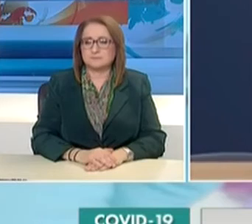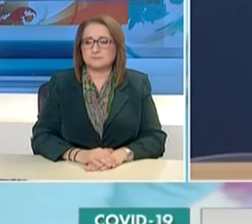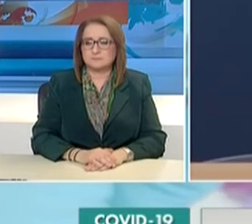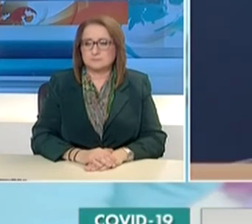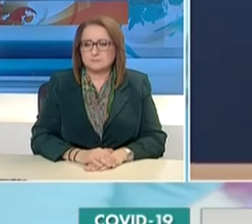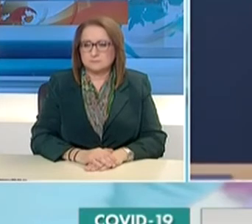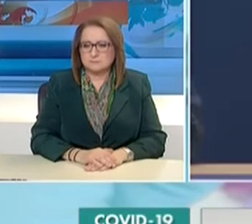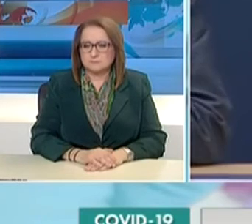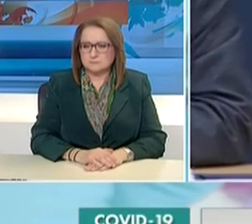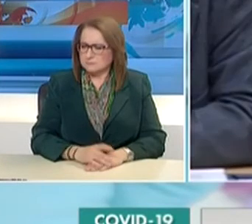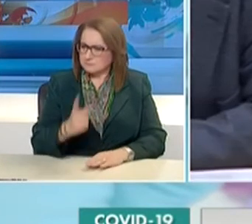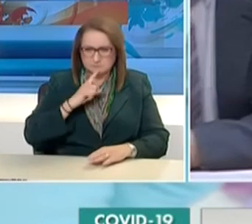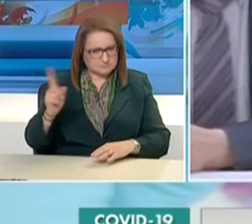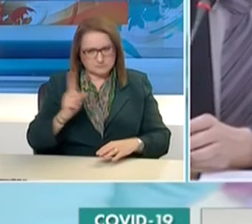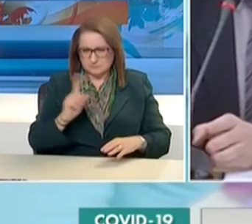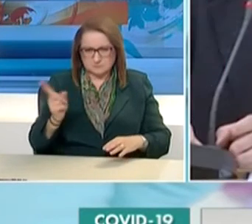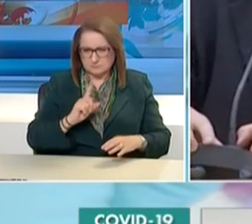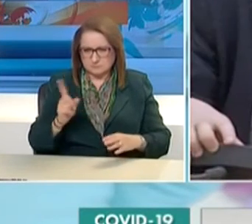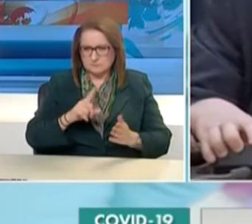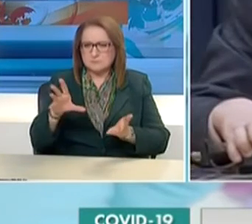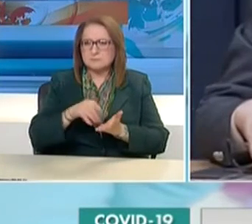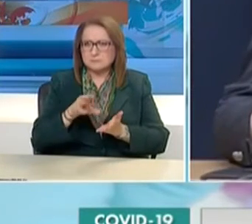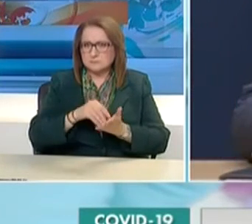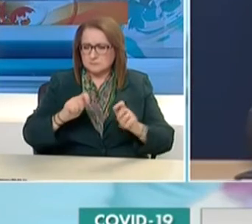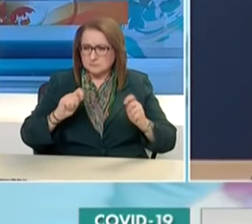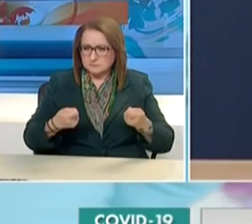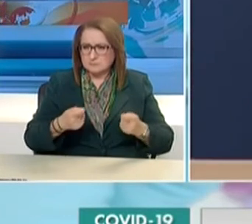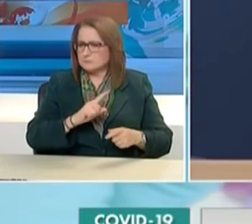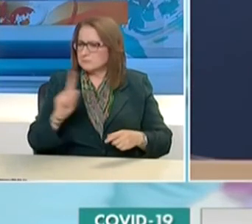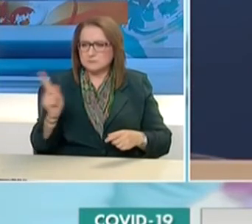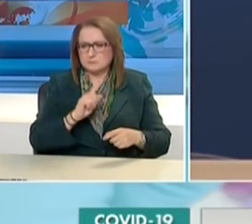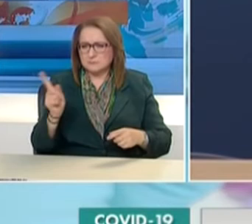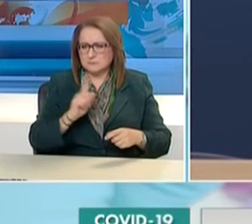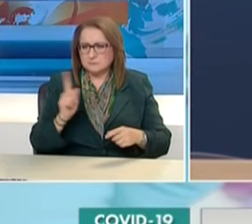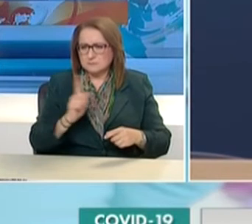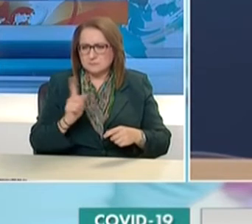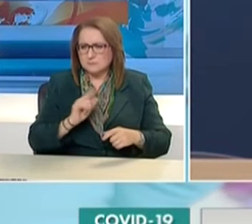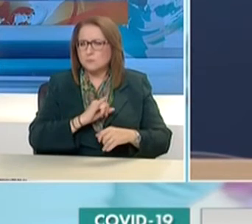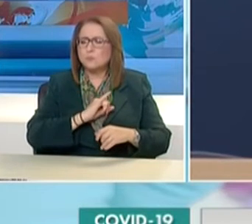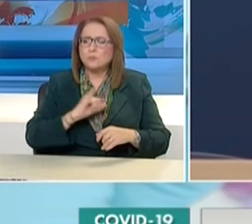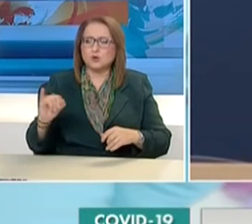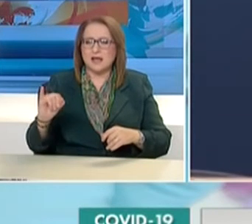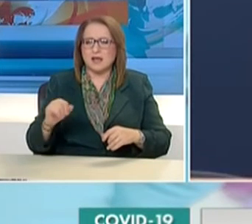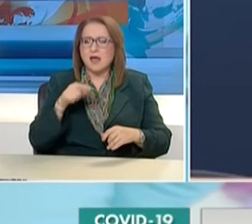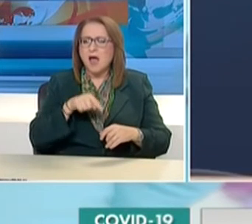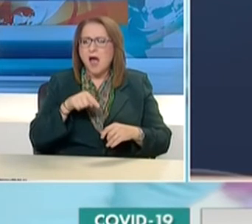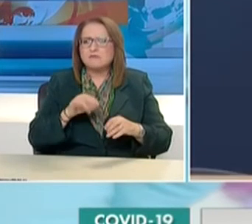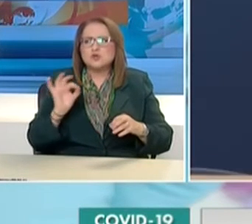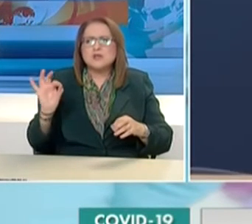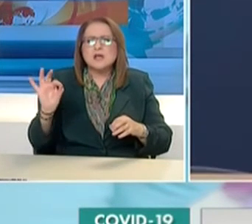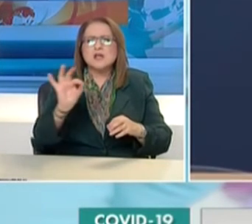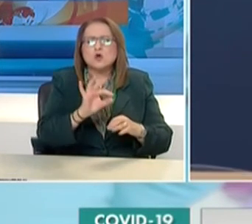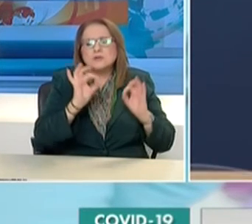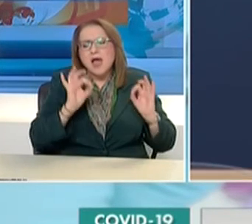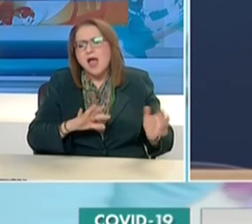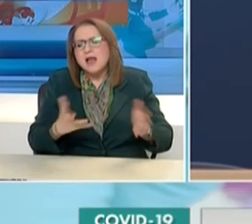Δεν υπάρχει καμία διάθεση να κλείσουμε ούτε τα σούπερ μάρκετ, αν υπάρχει κάποιο κρούσμα, για έναν ιό που εξαπλώνεται ταχύτατα.